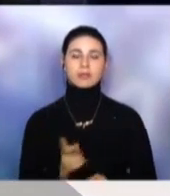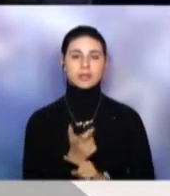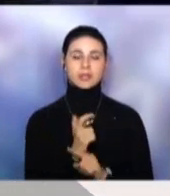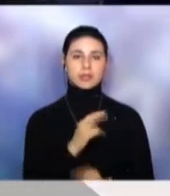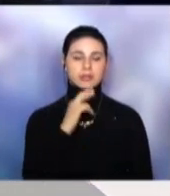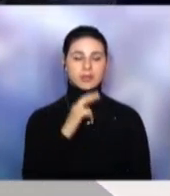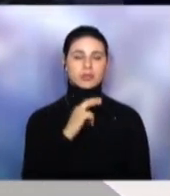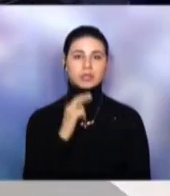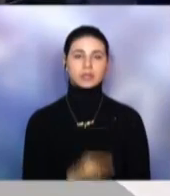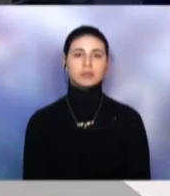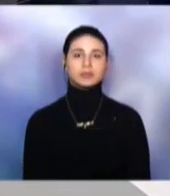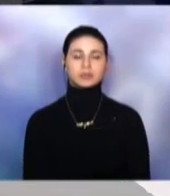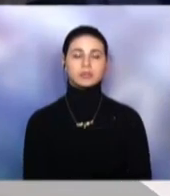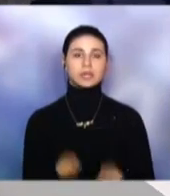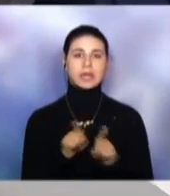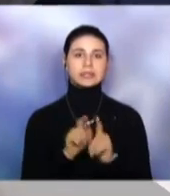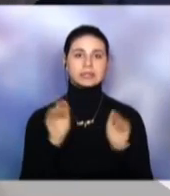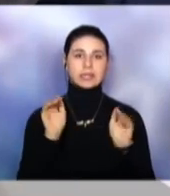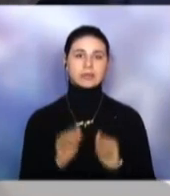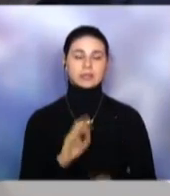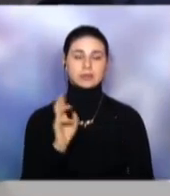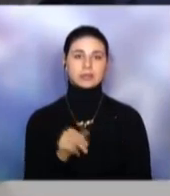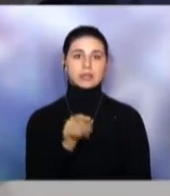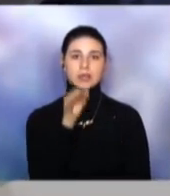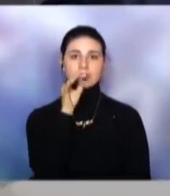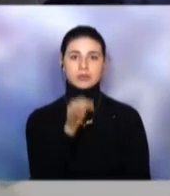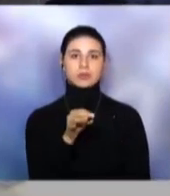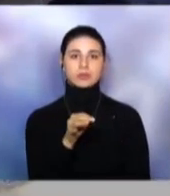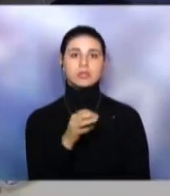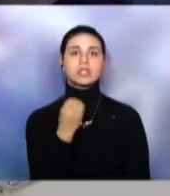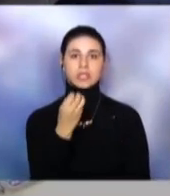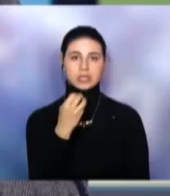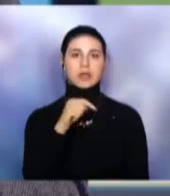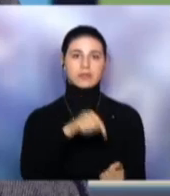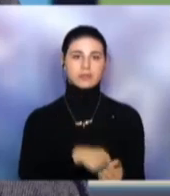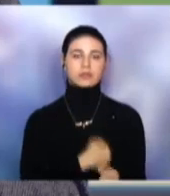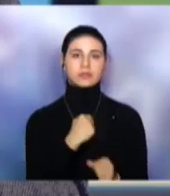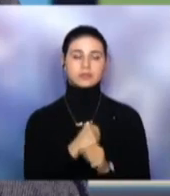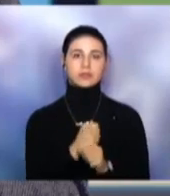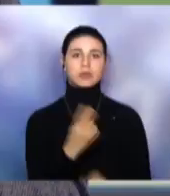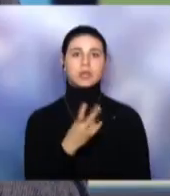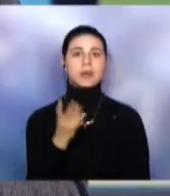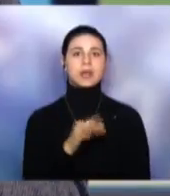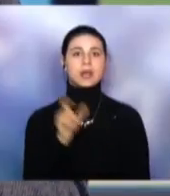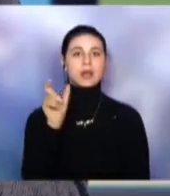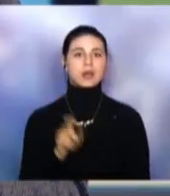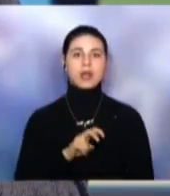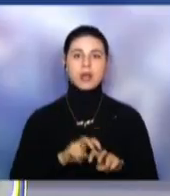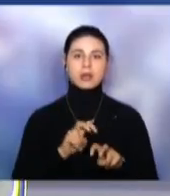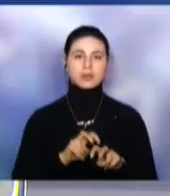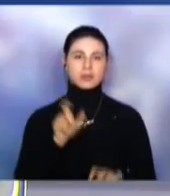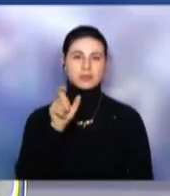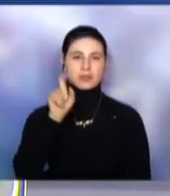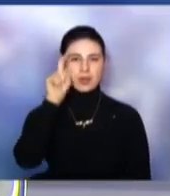საყურადღებოა ასეთი დაქვეითება და შესთავაზეს კორონაროგრაფიის ჩატარება. თუმცა პაციენტი თავს იკავებს,